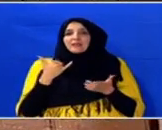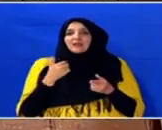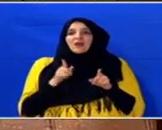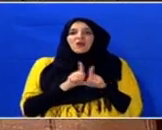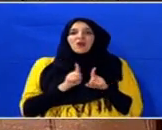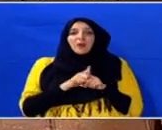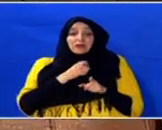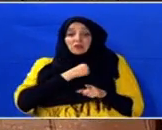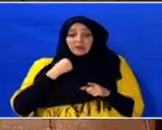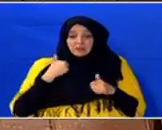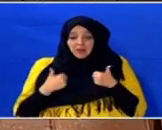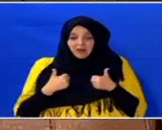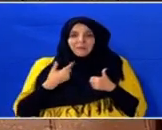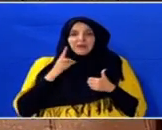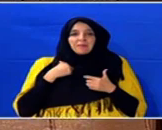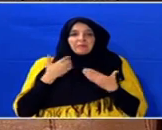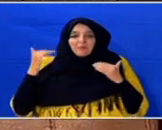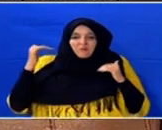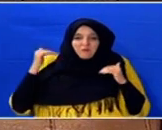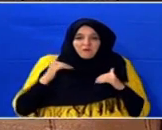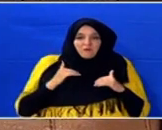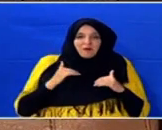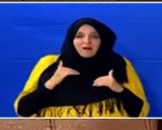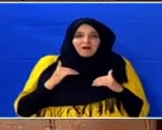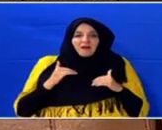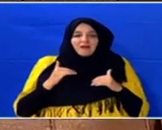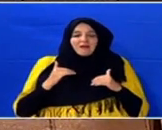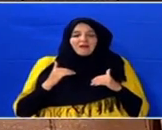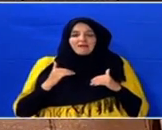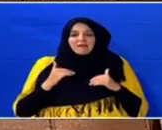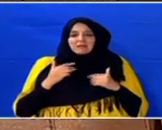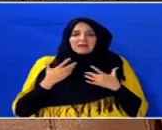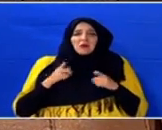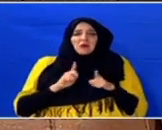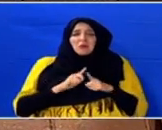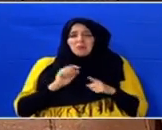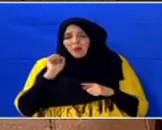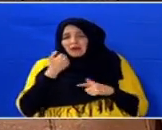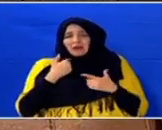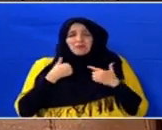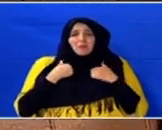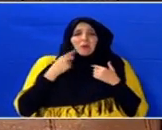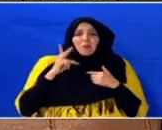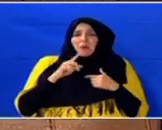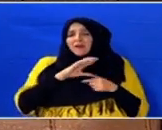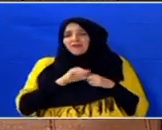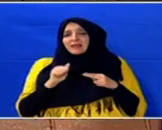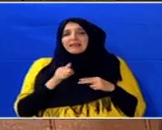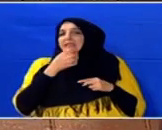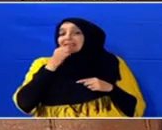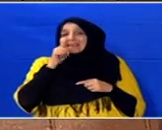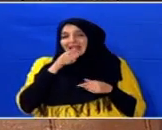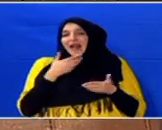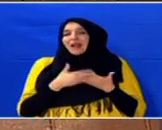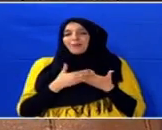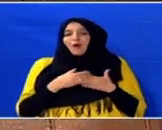بثاني بضميرها. نعم. هذا دليل على الإيمان ما شاء الله. لأنه الأصل براءة الذمة،